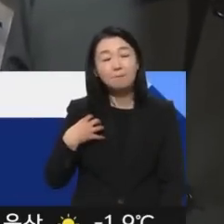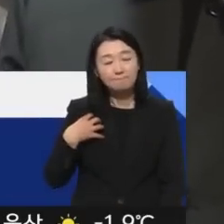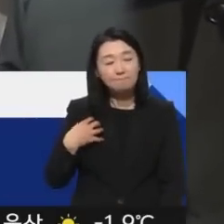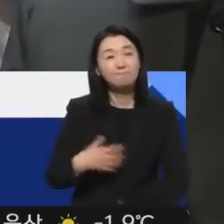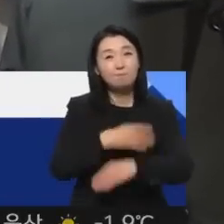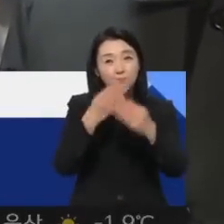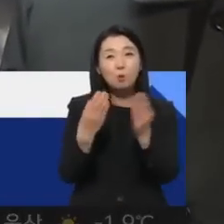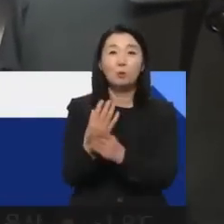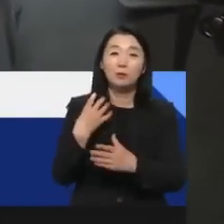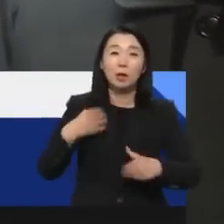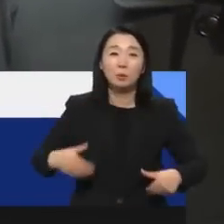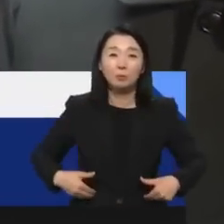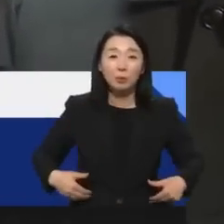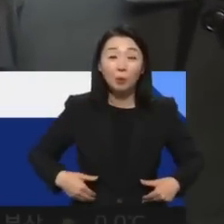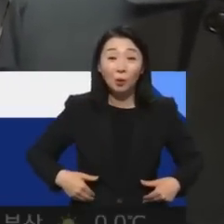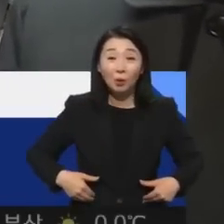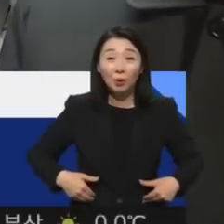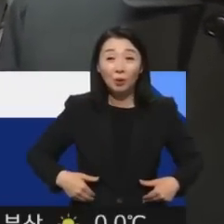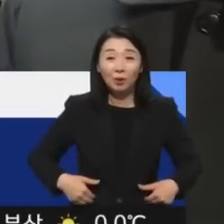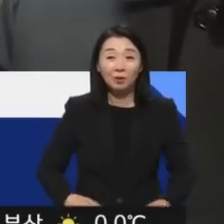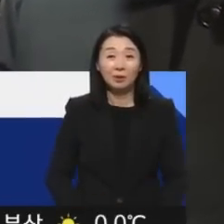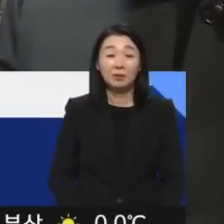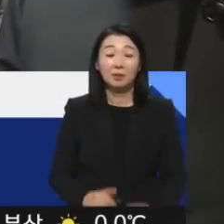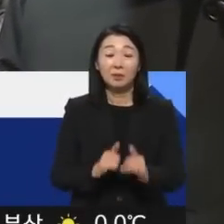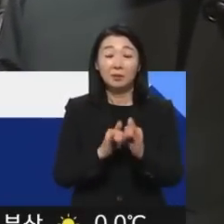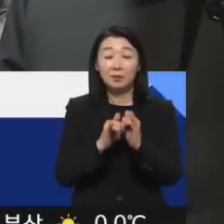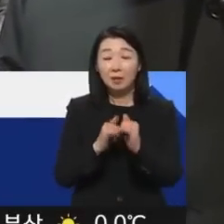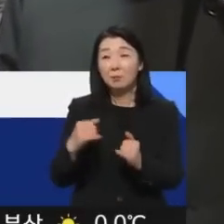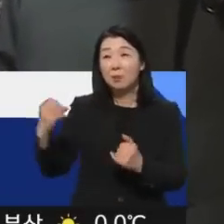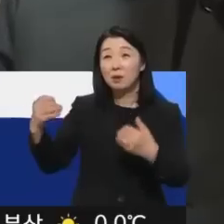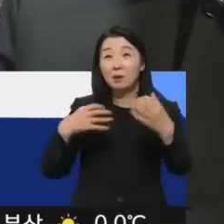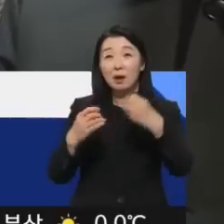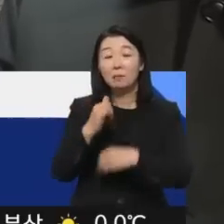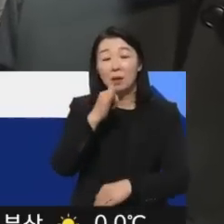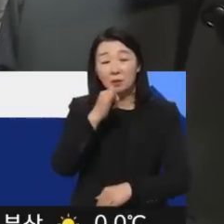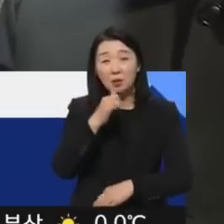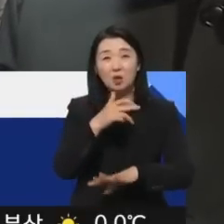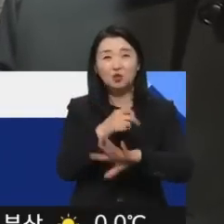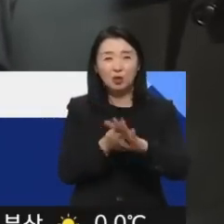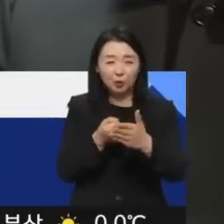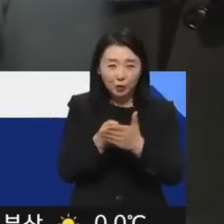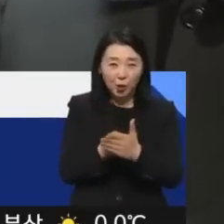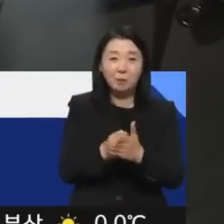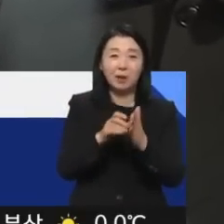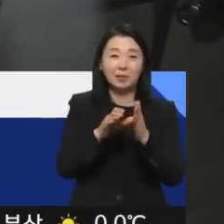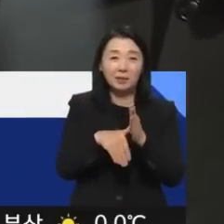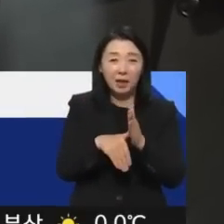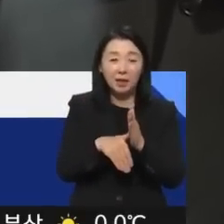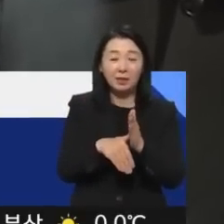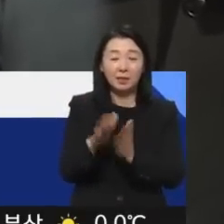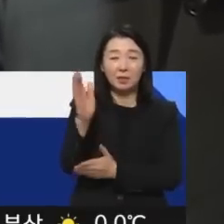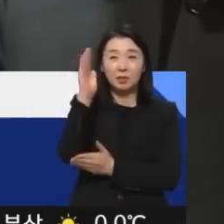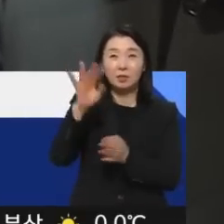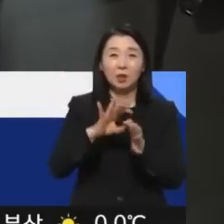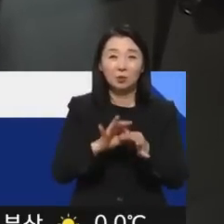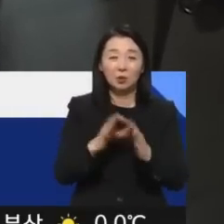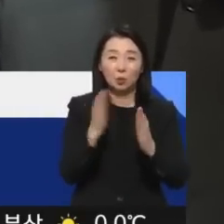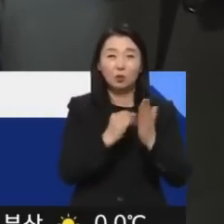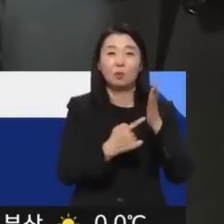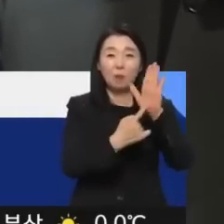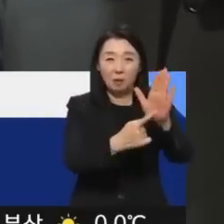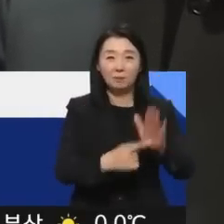생각이고요. 여러분들로부터 많은 의견을 듣고 있습니다. 최종 결심이 서면은 기자회견을 통해서